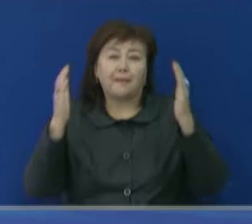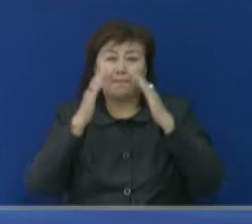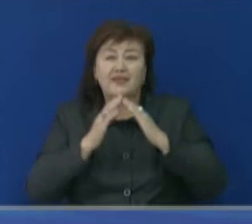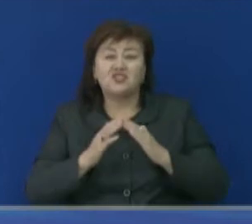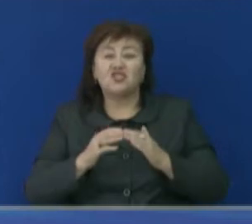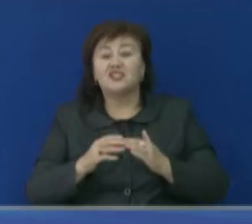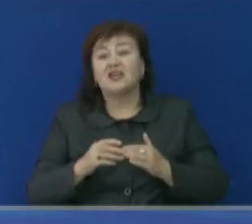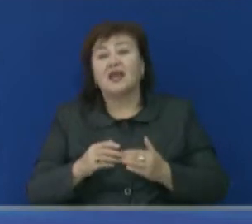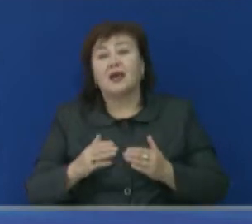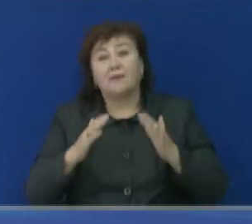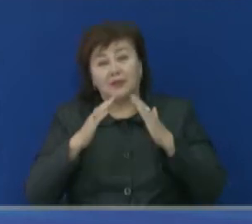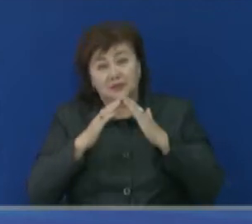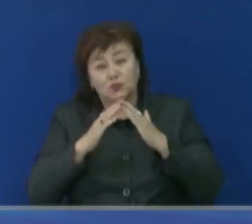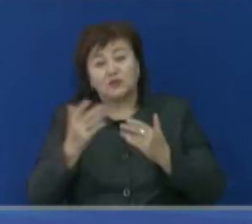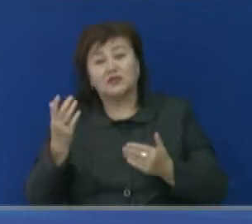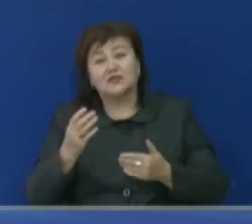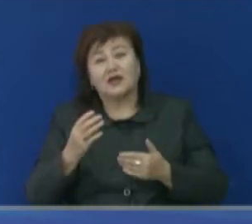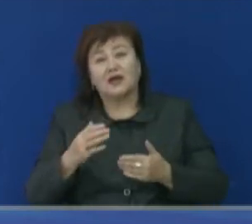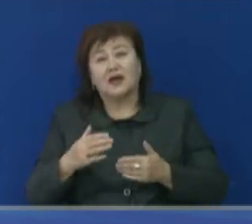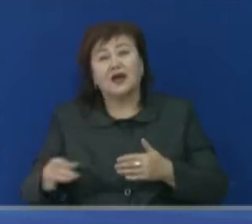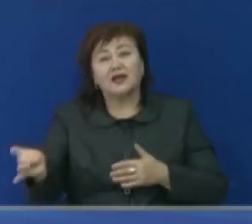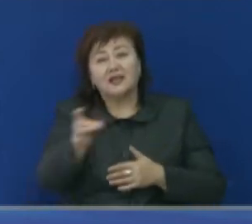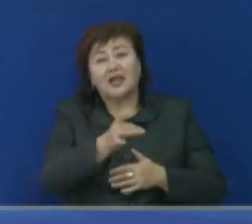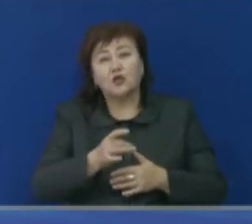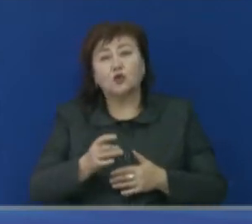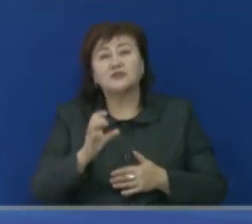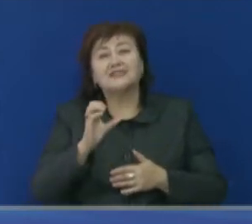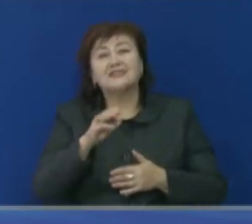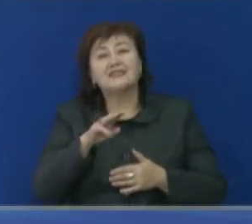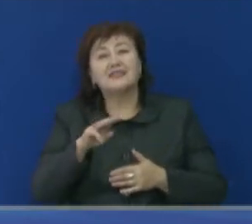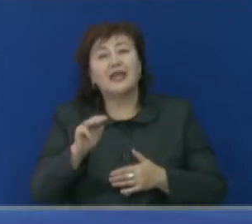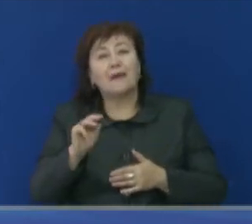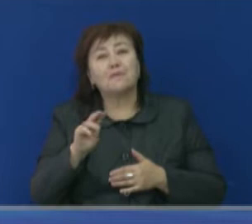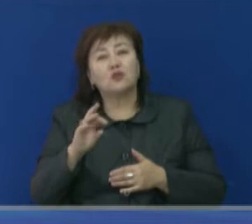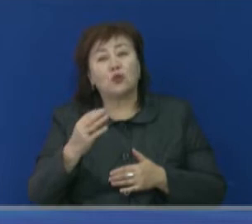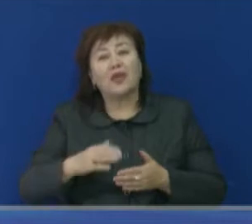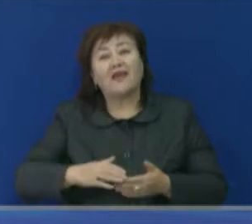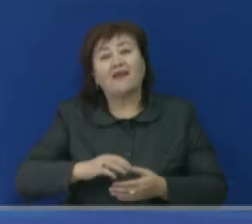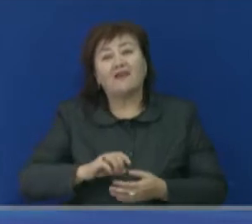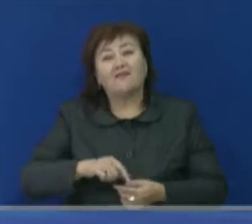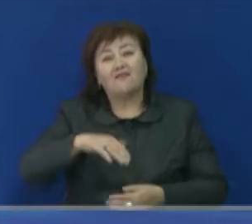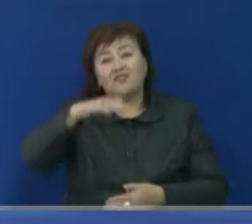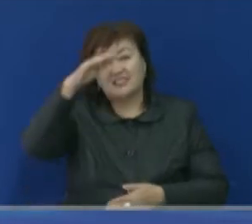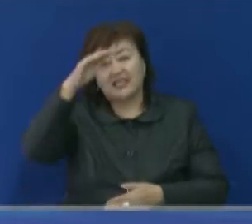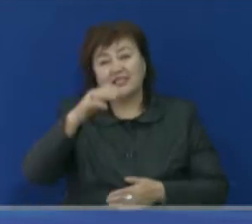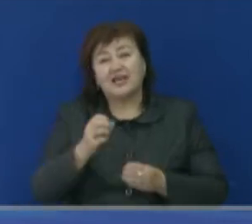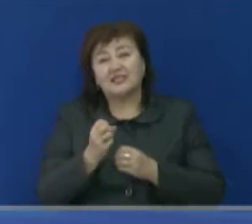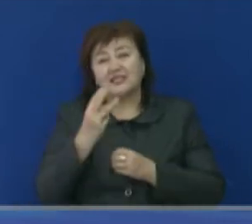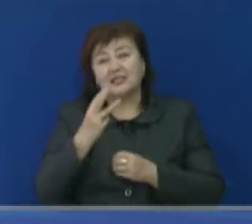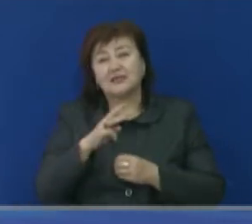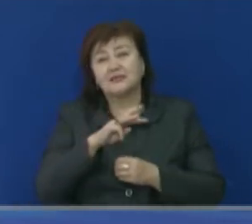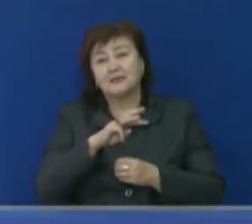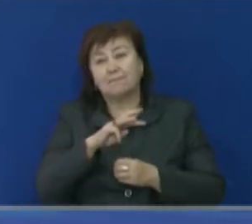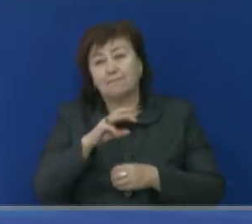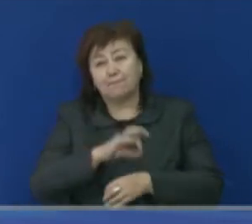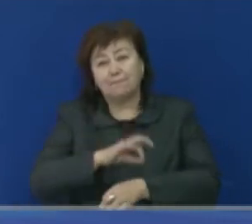мешіт құрылысы 2021 жылдың қазан айында басталған болатын. Мешіт мұнарасының биіктігі 13 метр. Бұдан бөлек Абай Құнанбайұлы